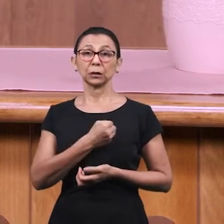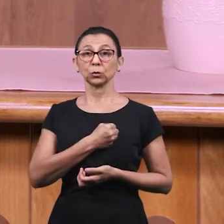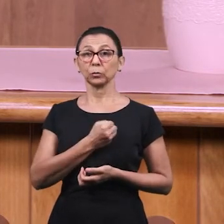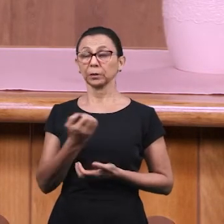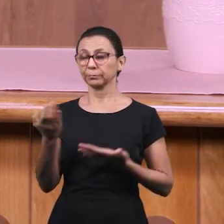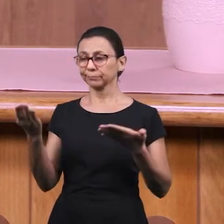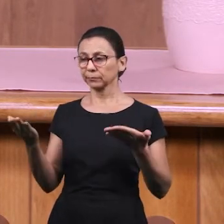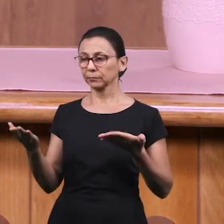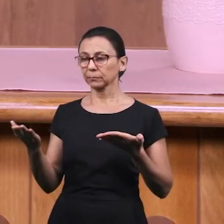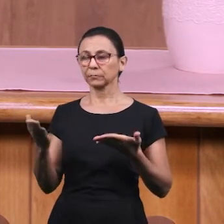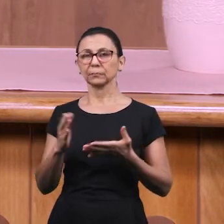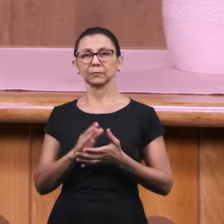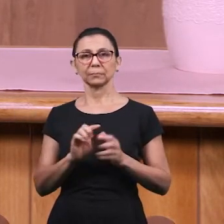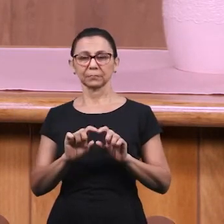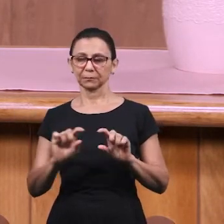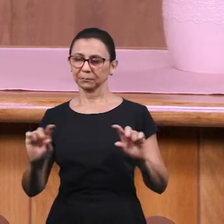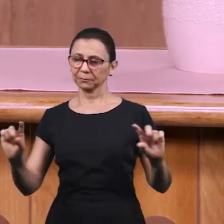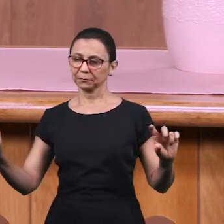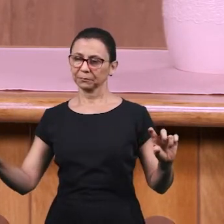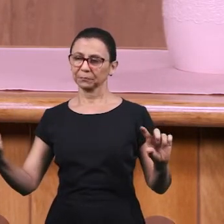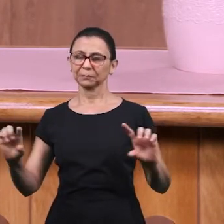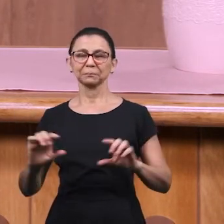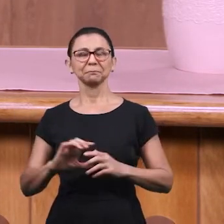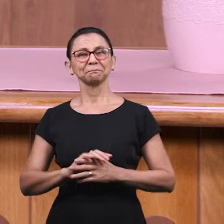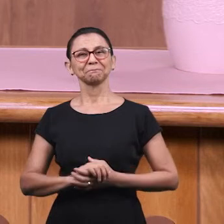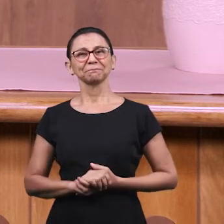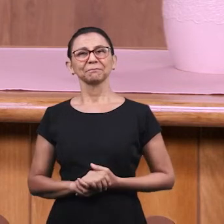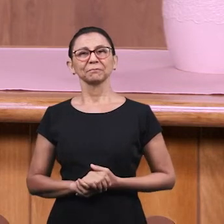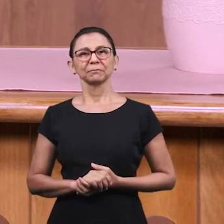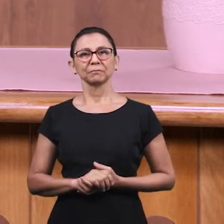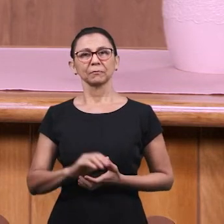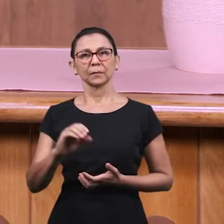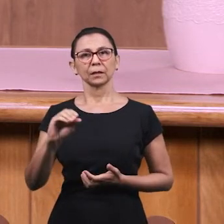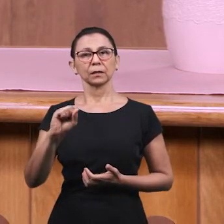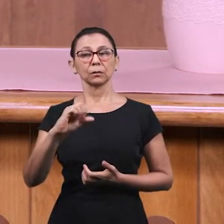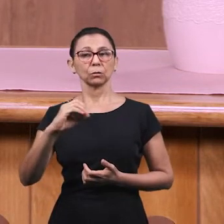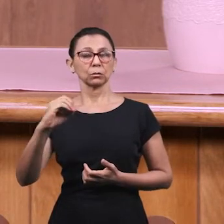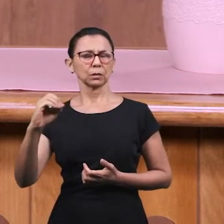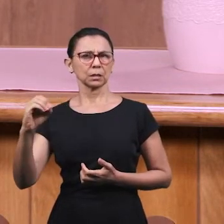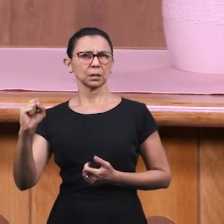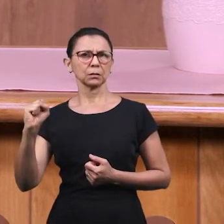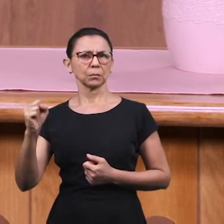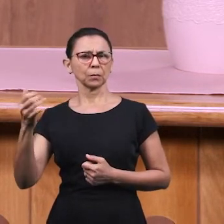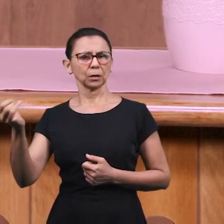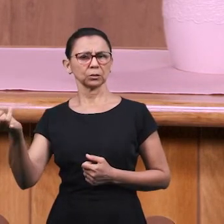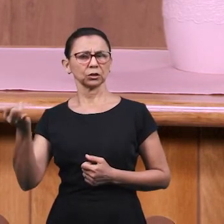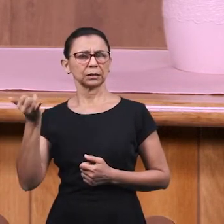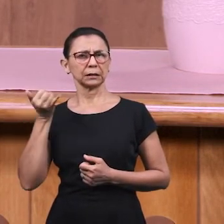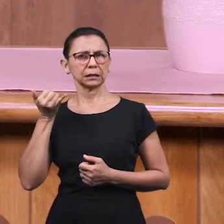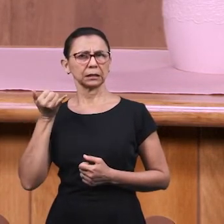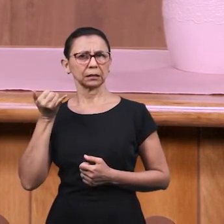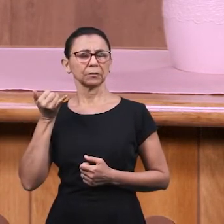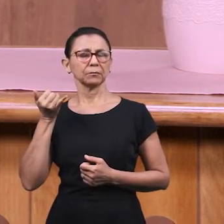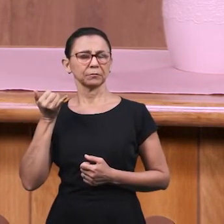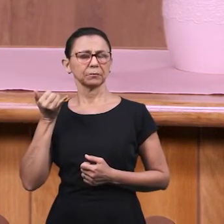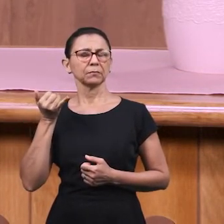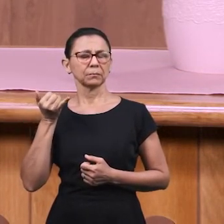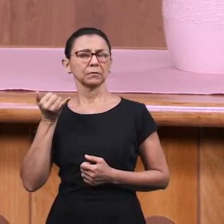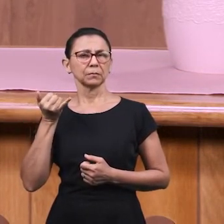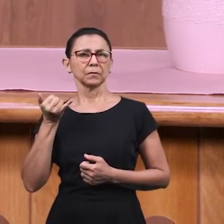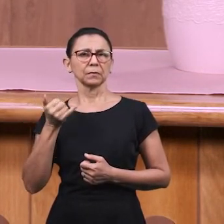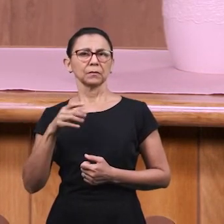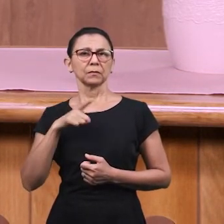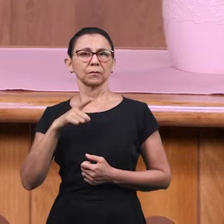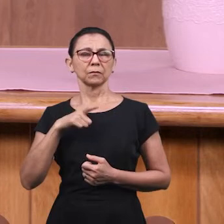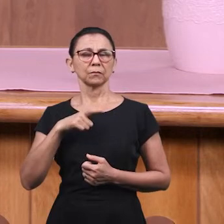использовать наш телефон, который в вашем распоряжении. Это телефон горячей линии, бесплатный телефон, вы